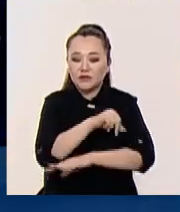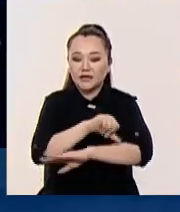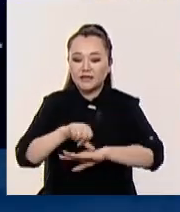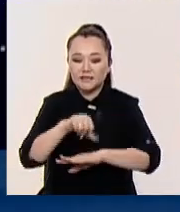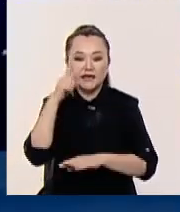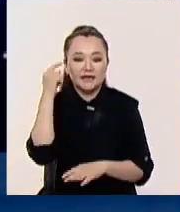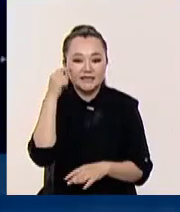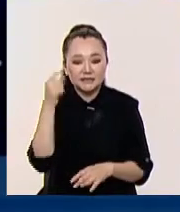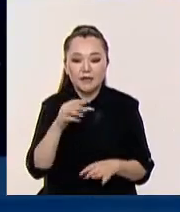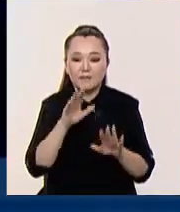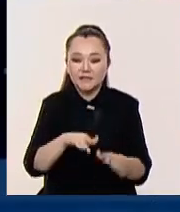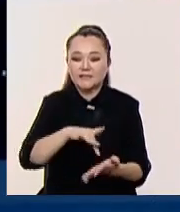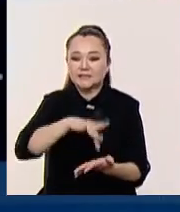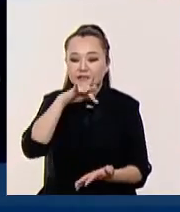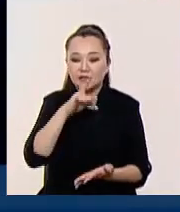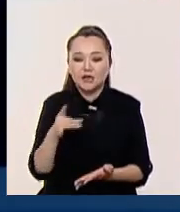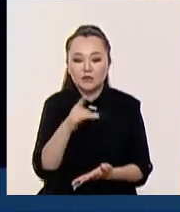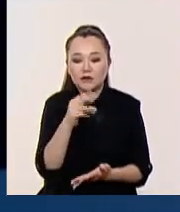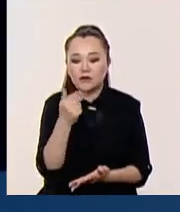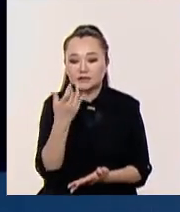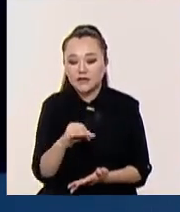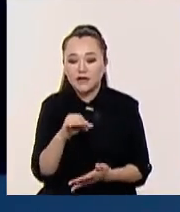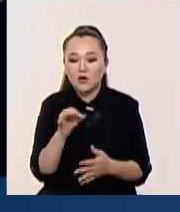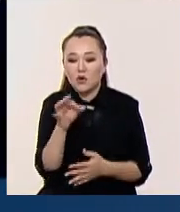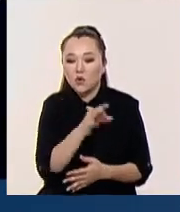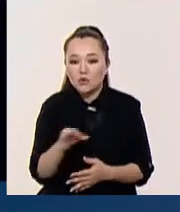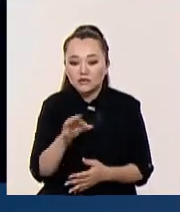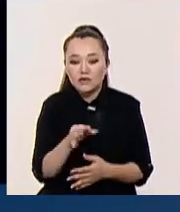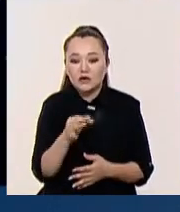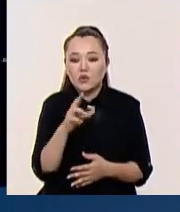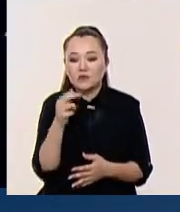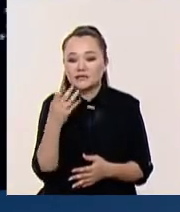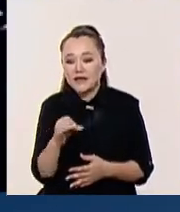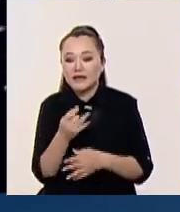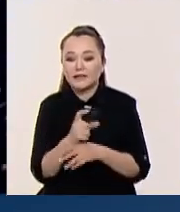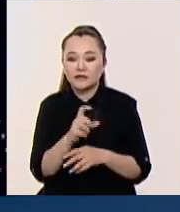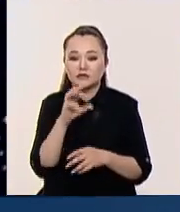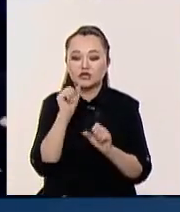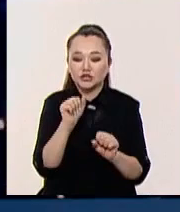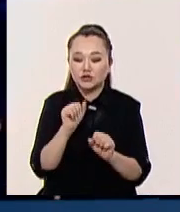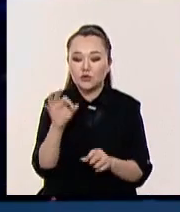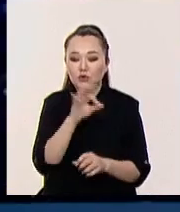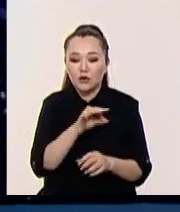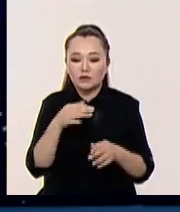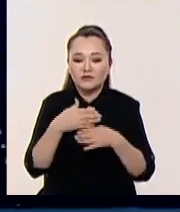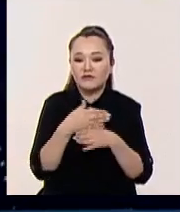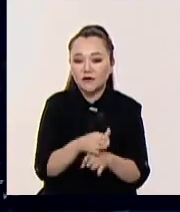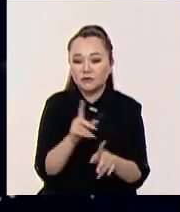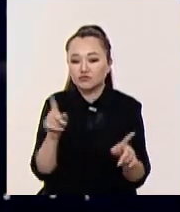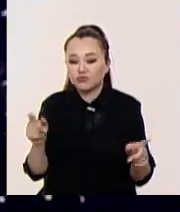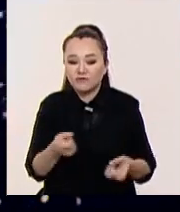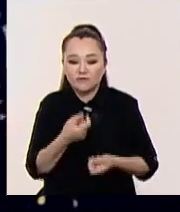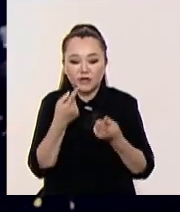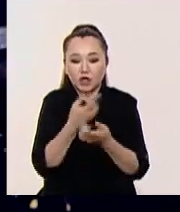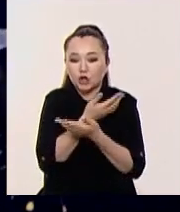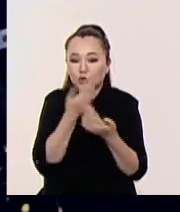Кыргызстаном. Эпицентр находился в районе Кальсайских озер. Там специалисты касс телезащиты никаких деформаций и трещин не выявили.